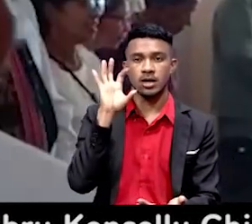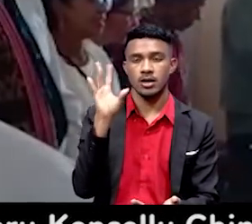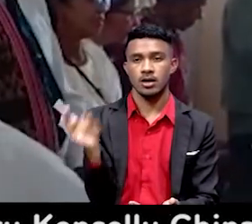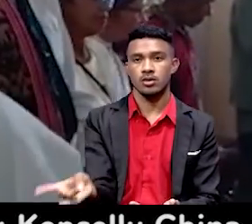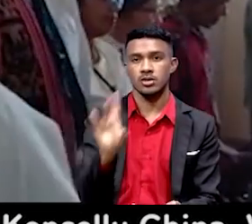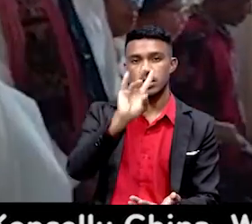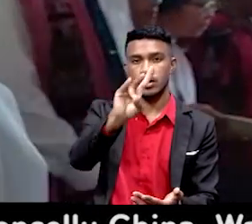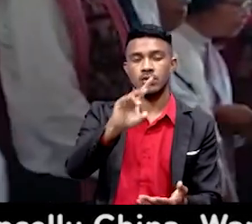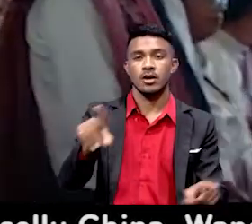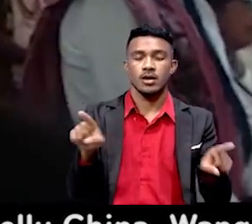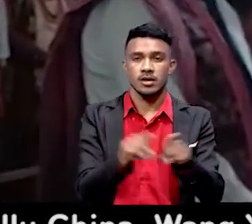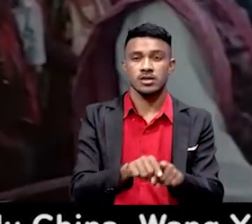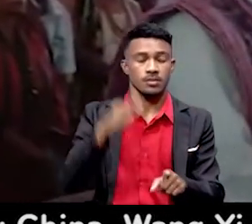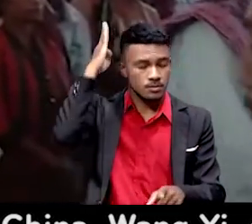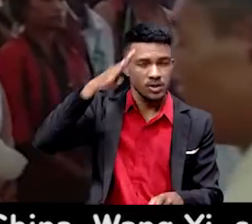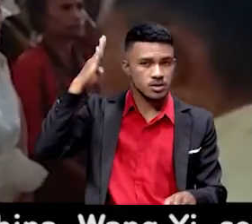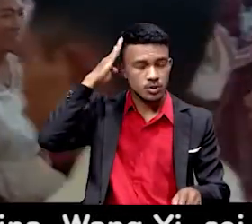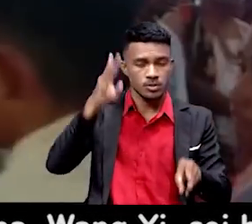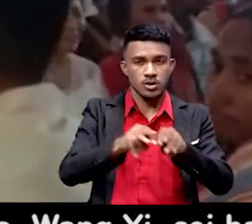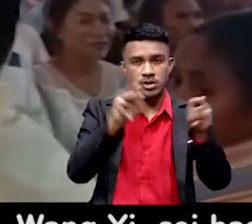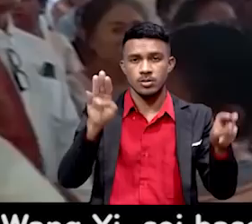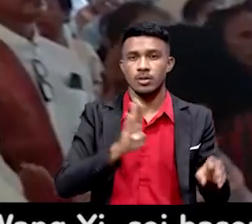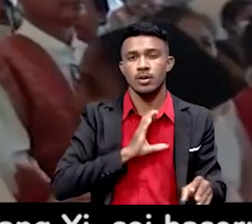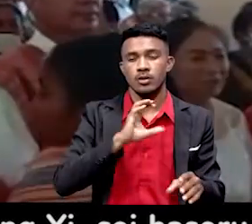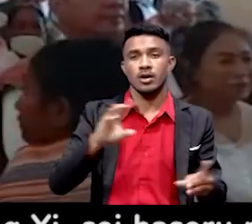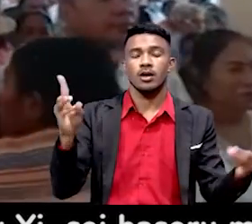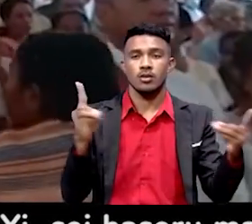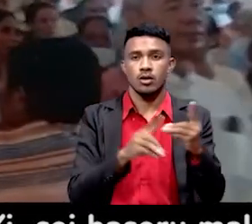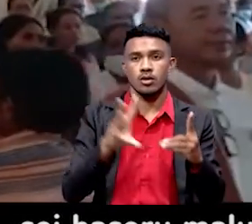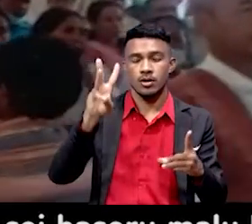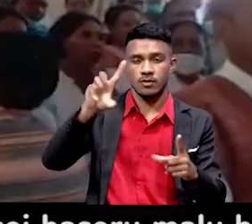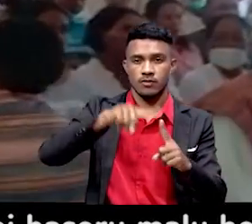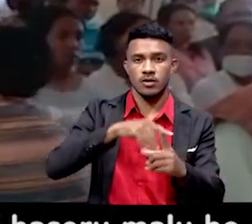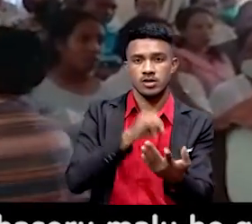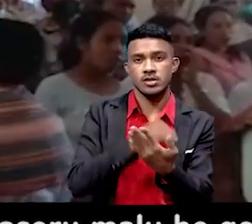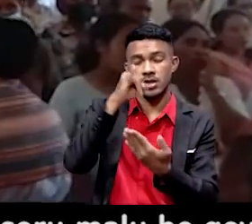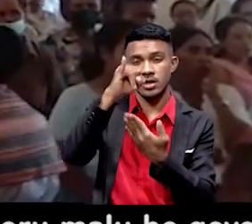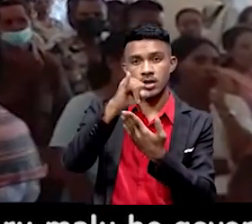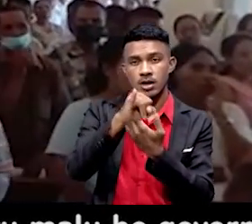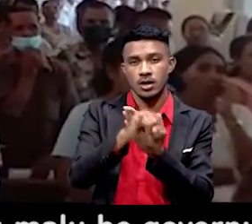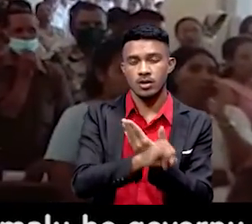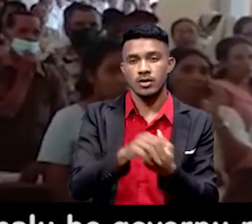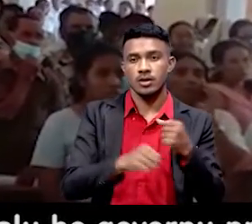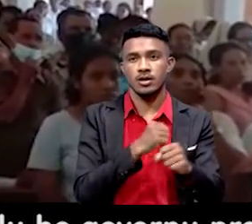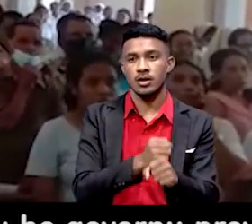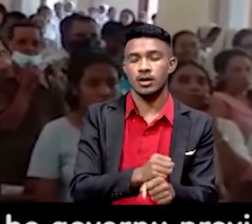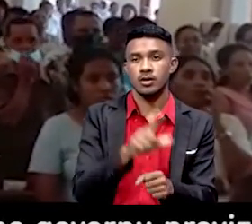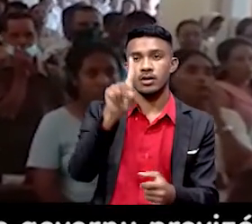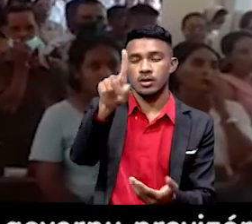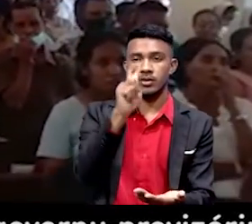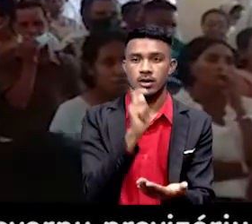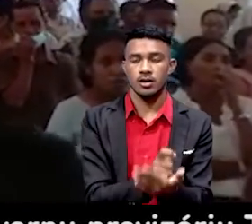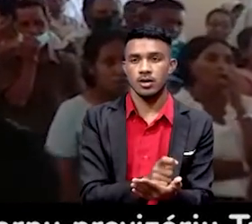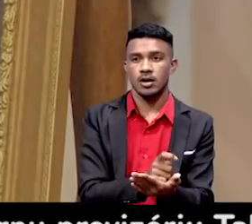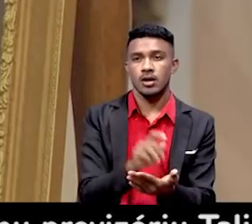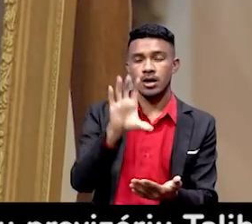episkopal nudar bispu Diocese Baucau ia lorong nen fulan Zaneiru tinan rihunida atu sia sianulu